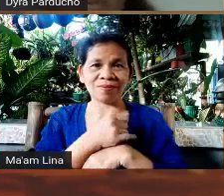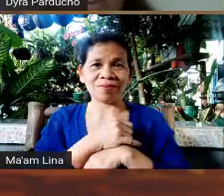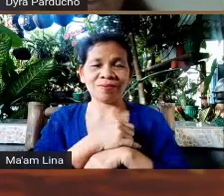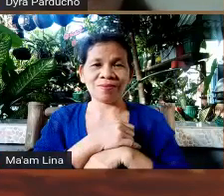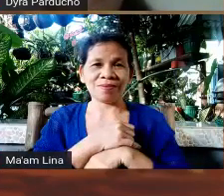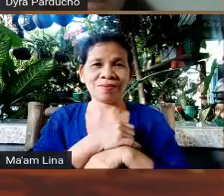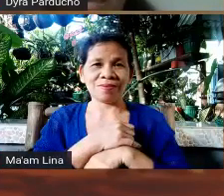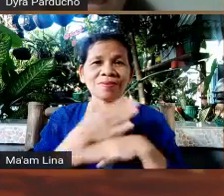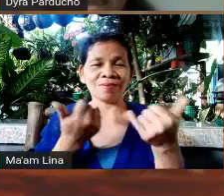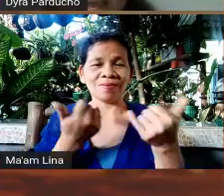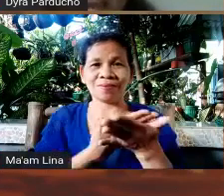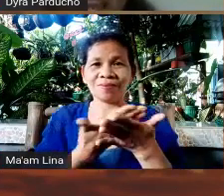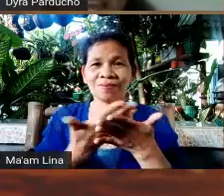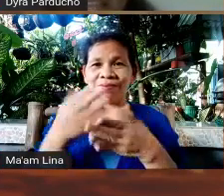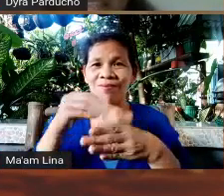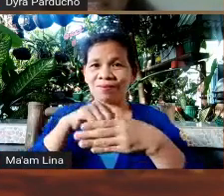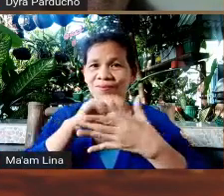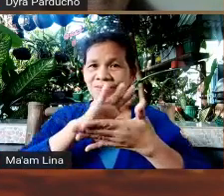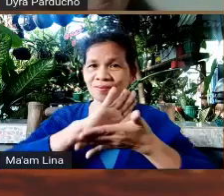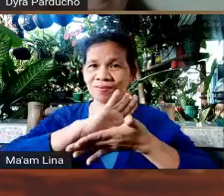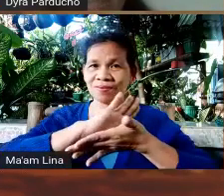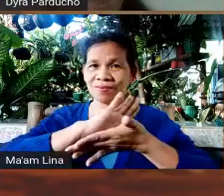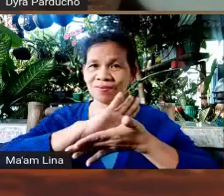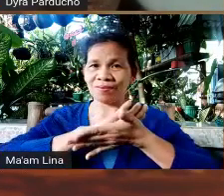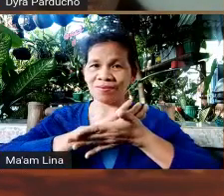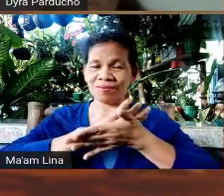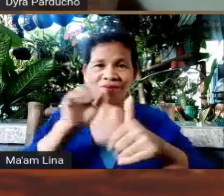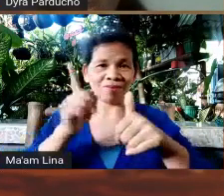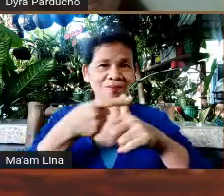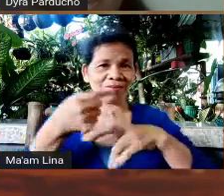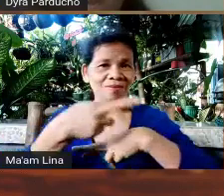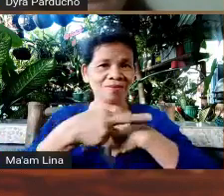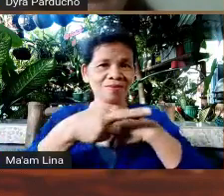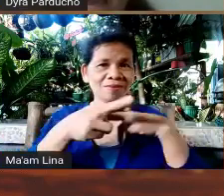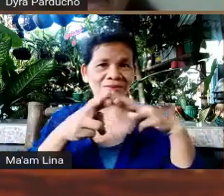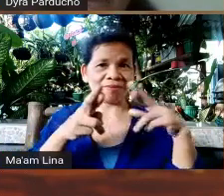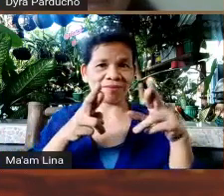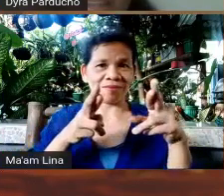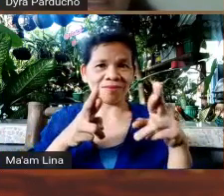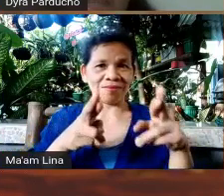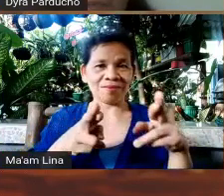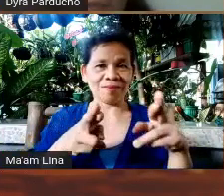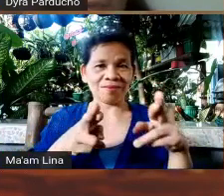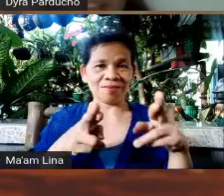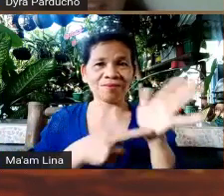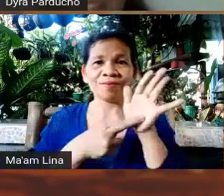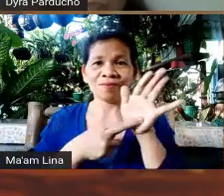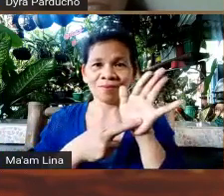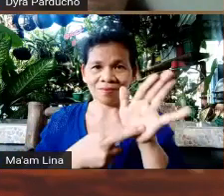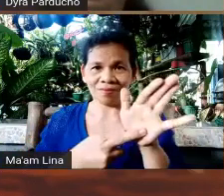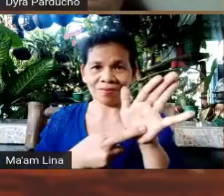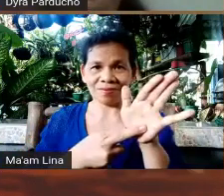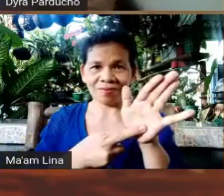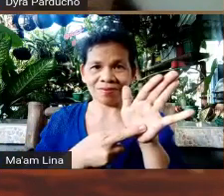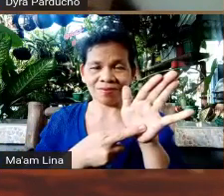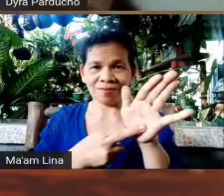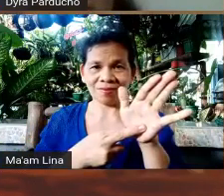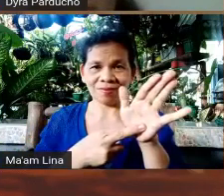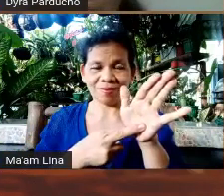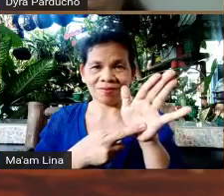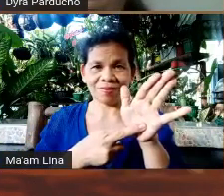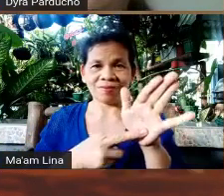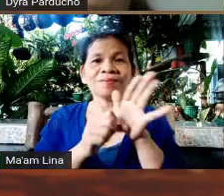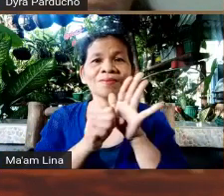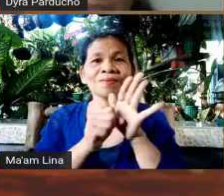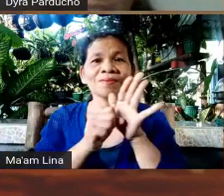po doon sa loob ng unang silid po, yun po ay kumakatawan po lahat, sumisimbolo po lahat